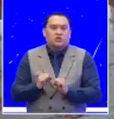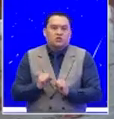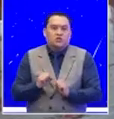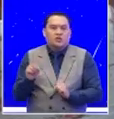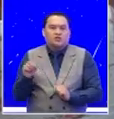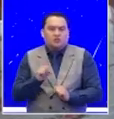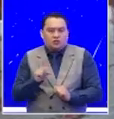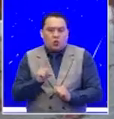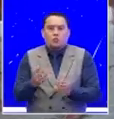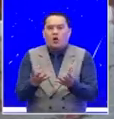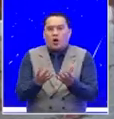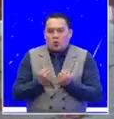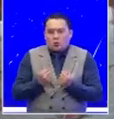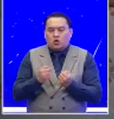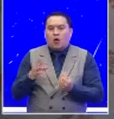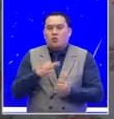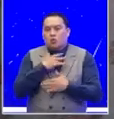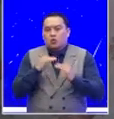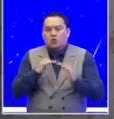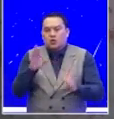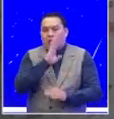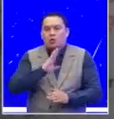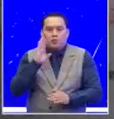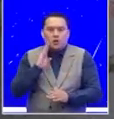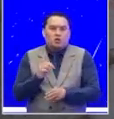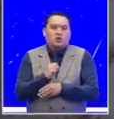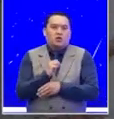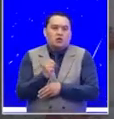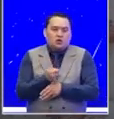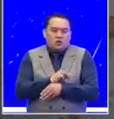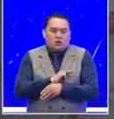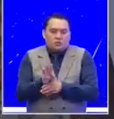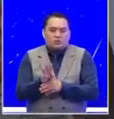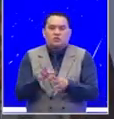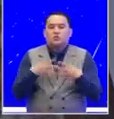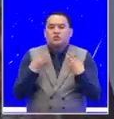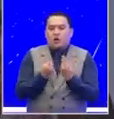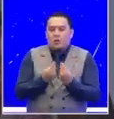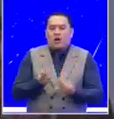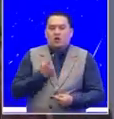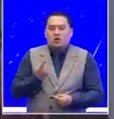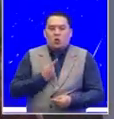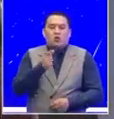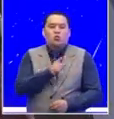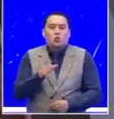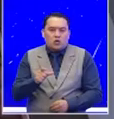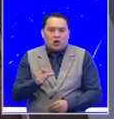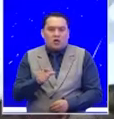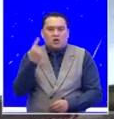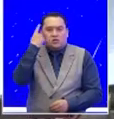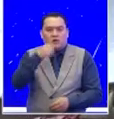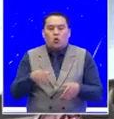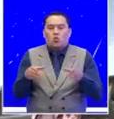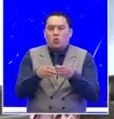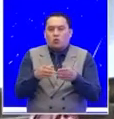индивидуальной защиты. В списке получателей многодетные и малоимущие семьи, а также одинокие граждане. В минувшие выходные инициативная